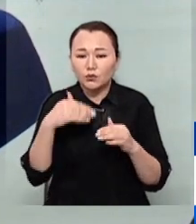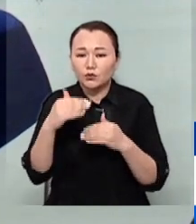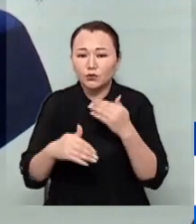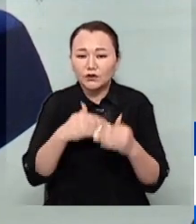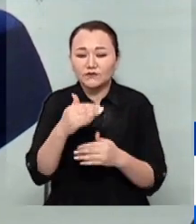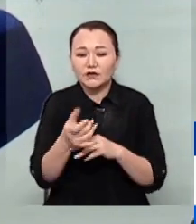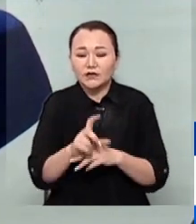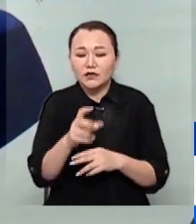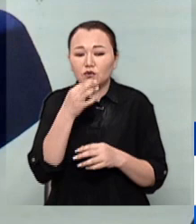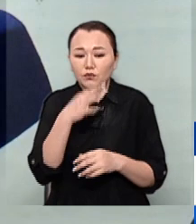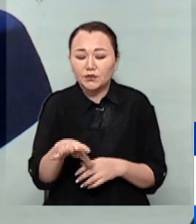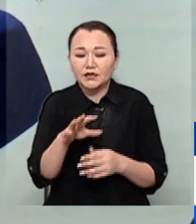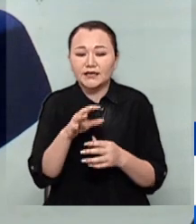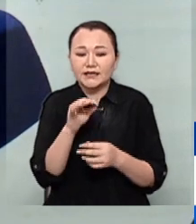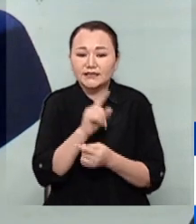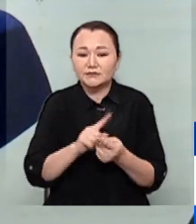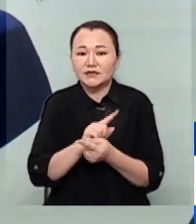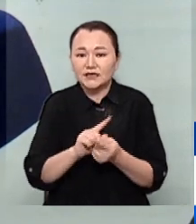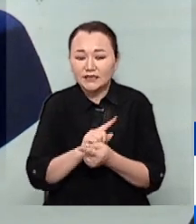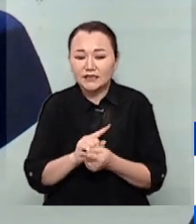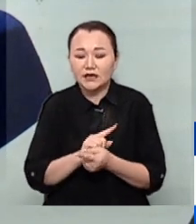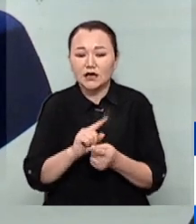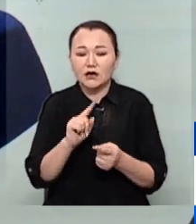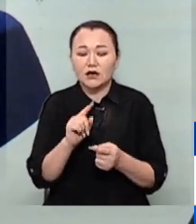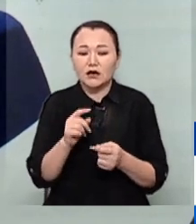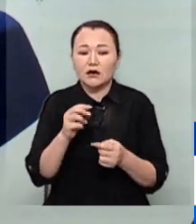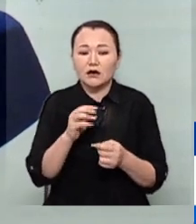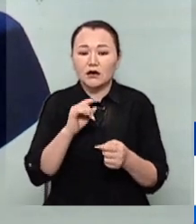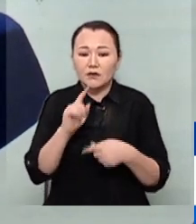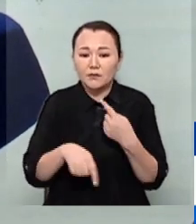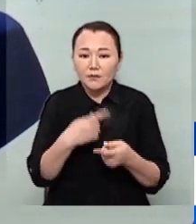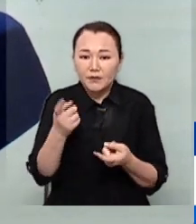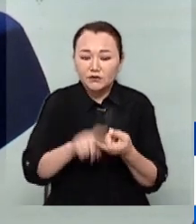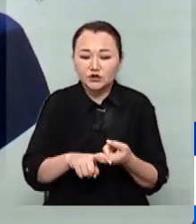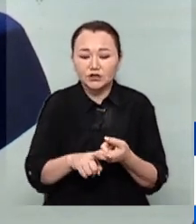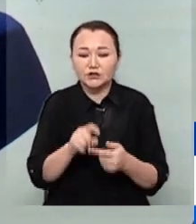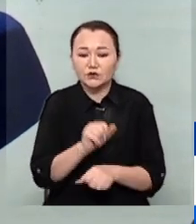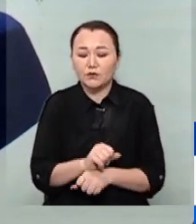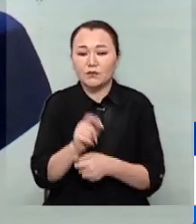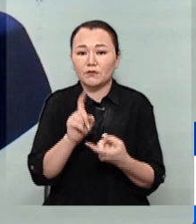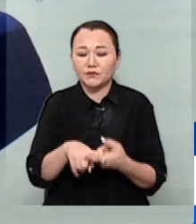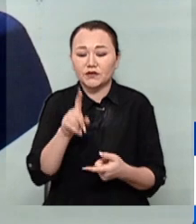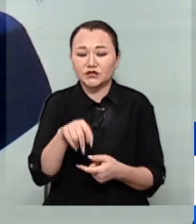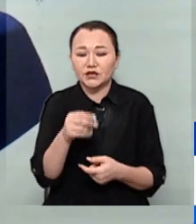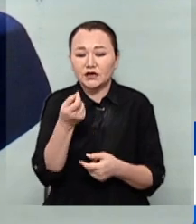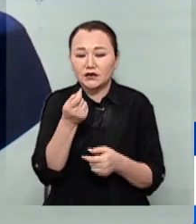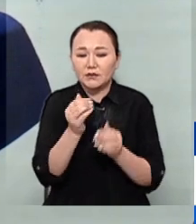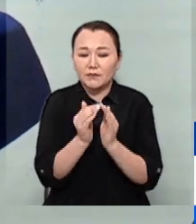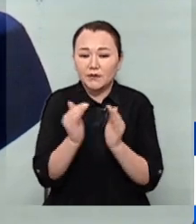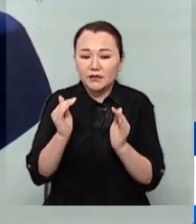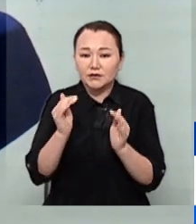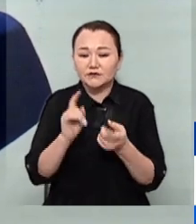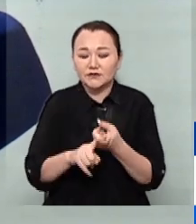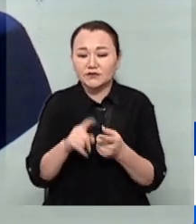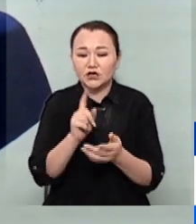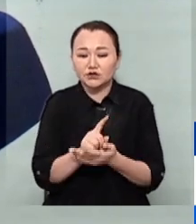при которой любые изменения, переподключения, либо там увеличение даже диаметров каких-то магистралей и так